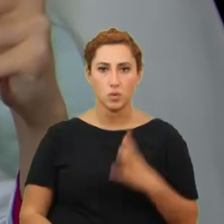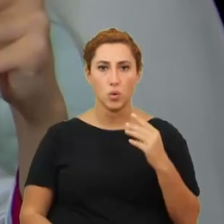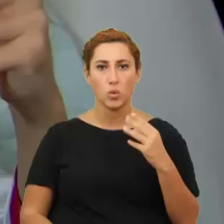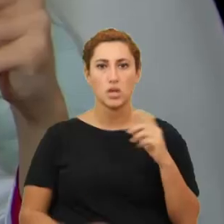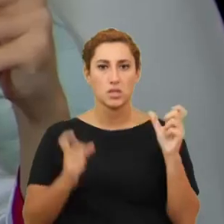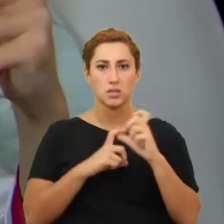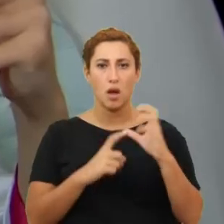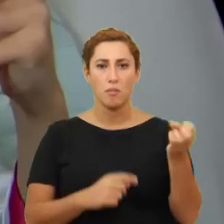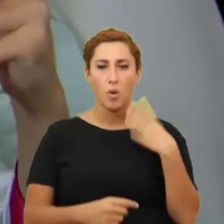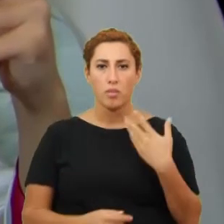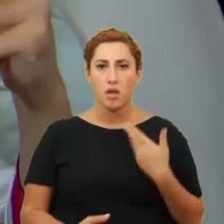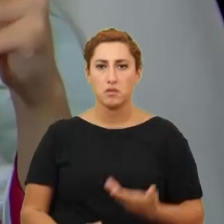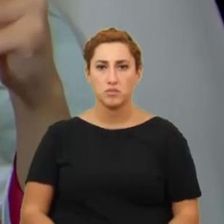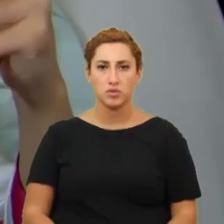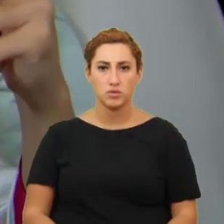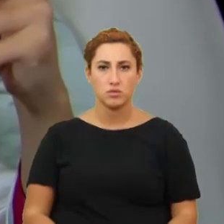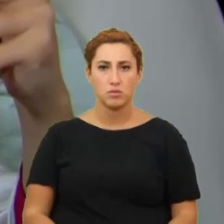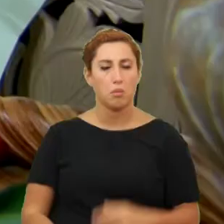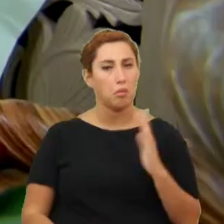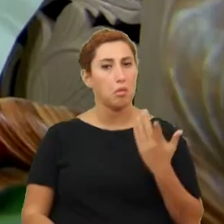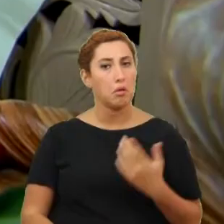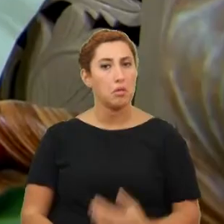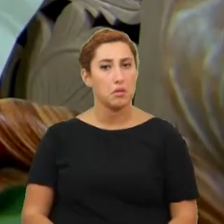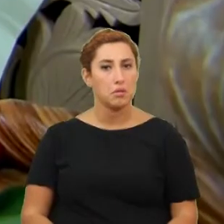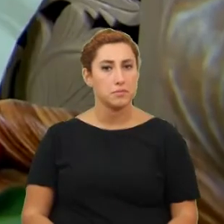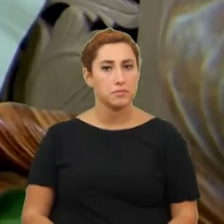Bayağı da sarpış konudan gelmiş. Allah Allah.